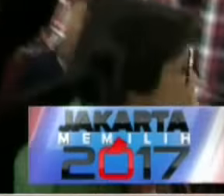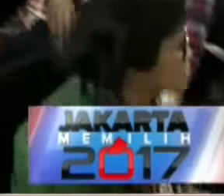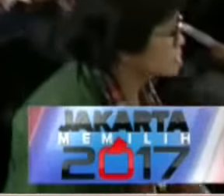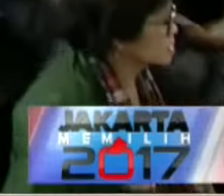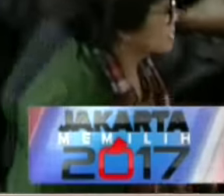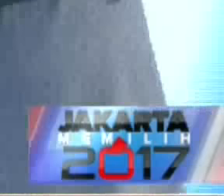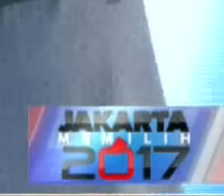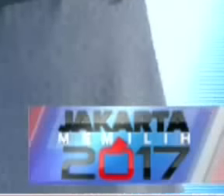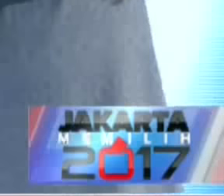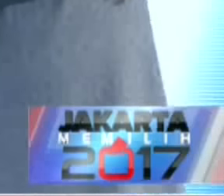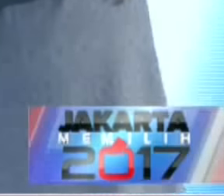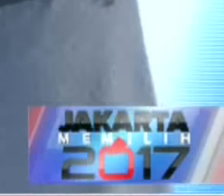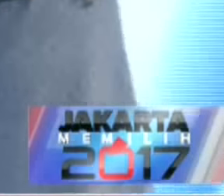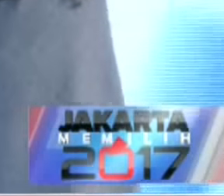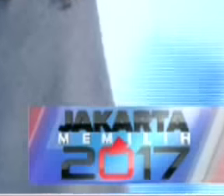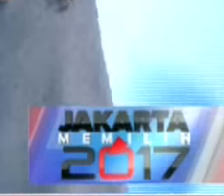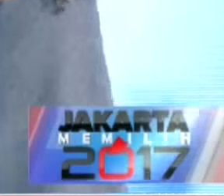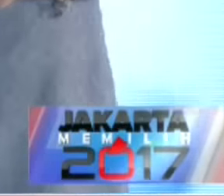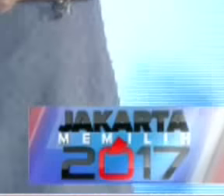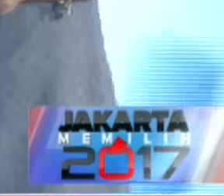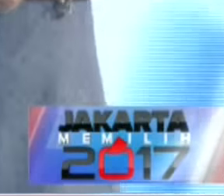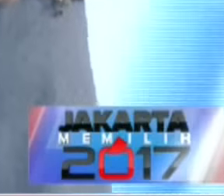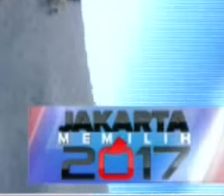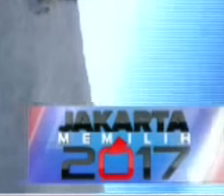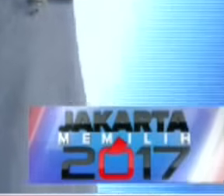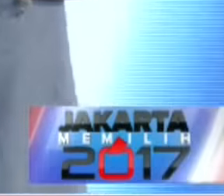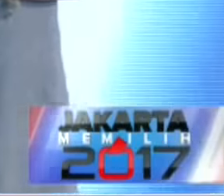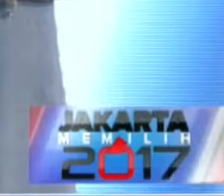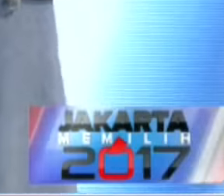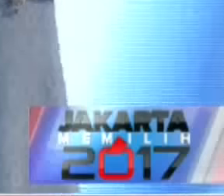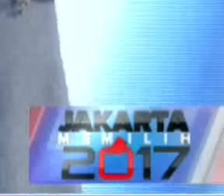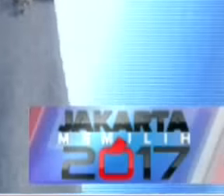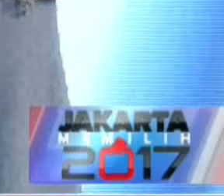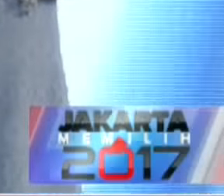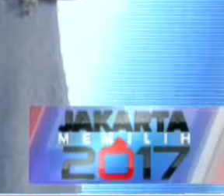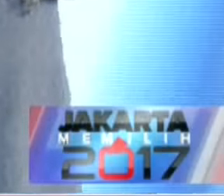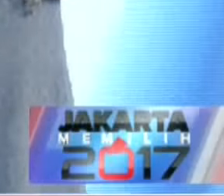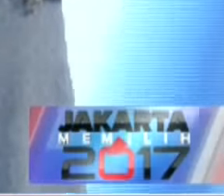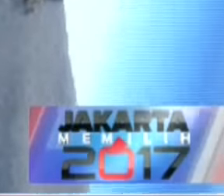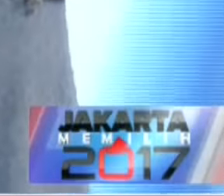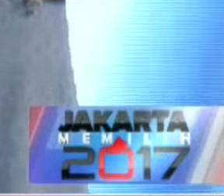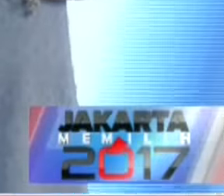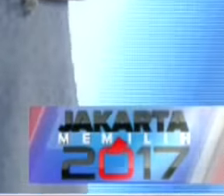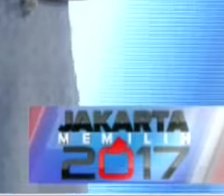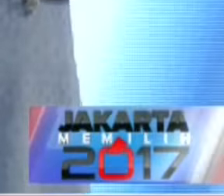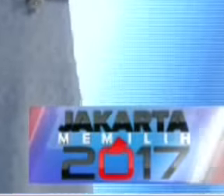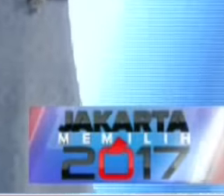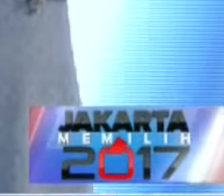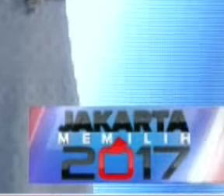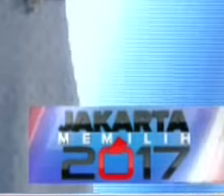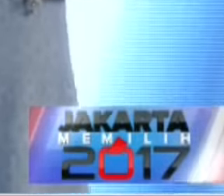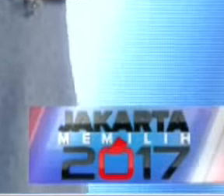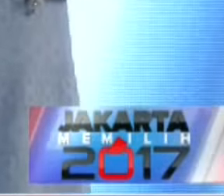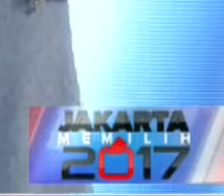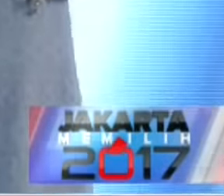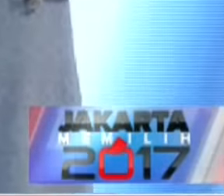Ya. Pemirsa, setelah debat ini, kita masih akan menghadirkan analisis debat kedua yang akan dipandu oleh rekan